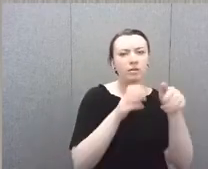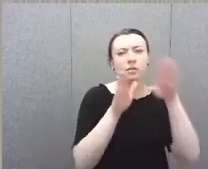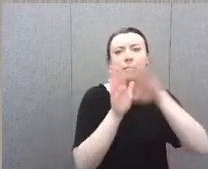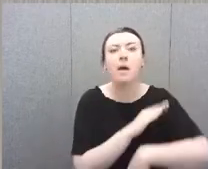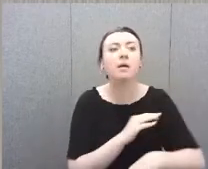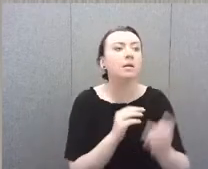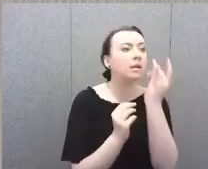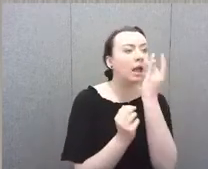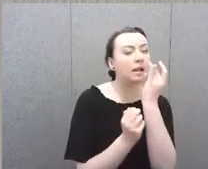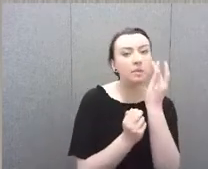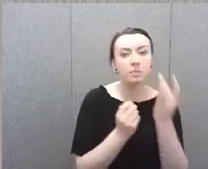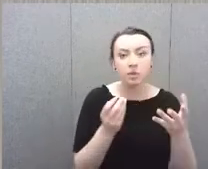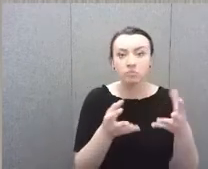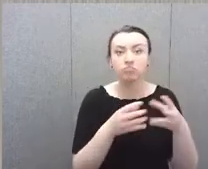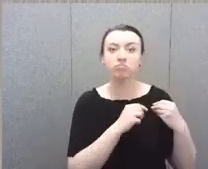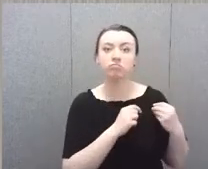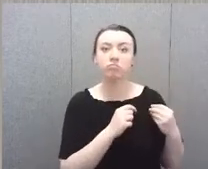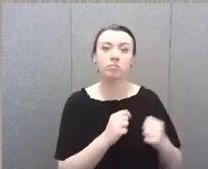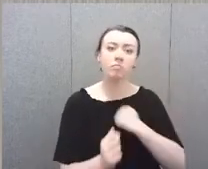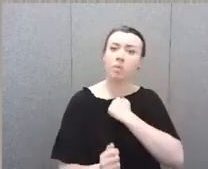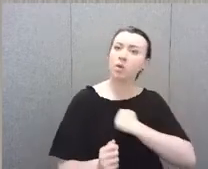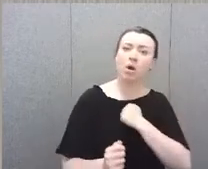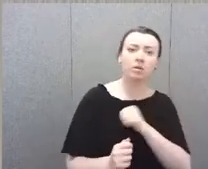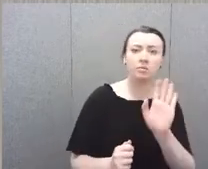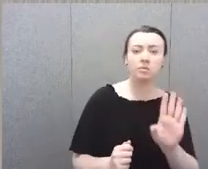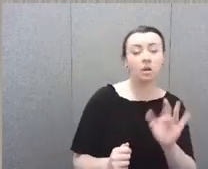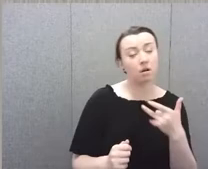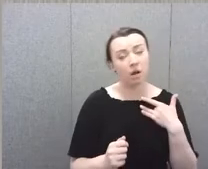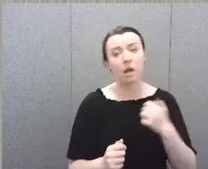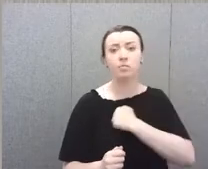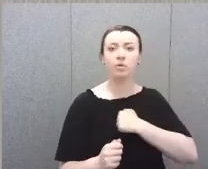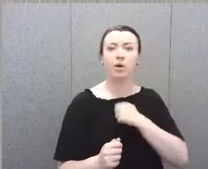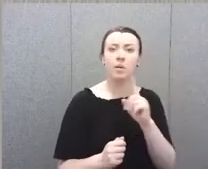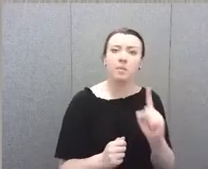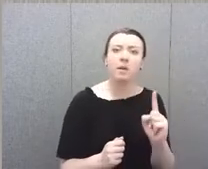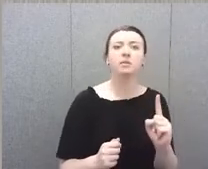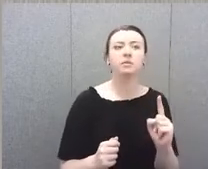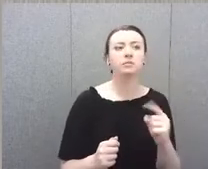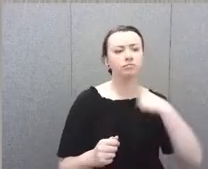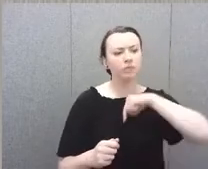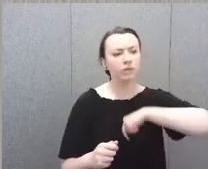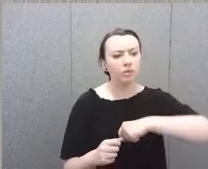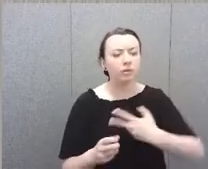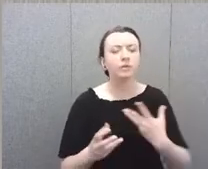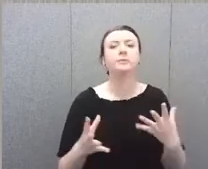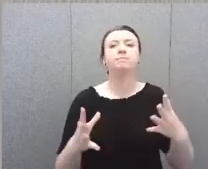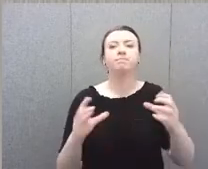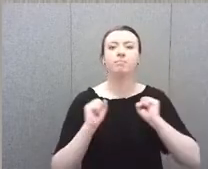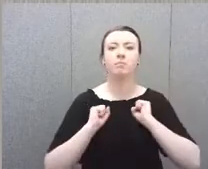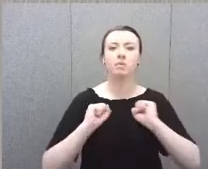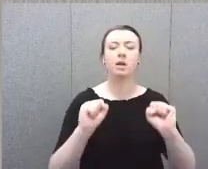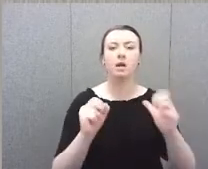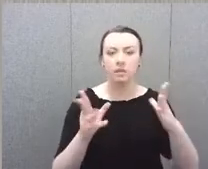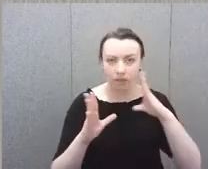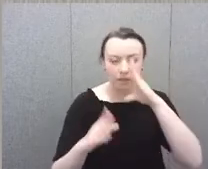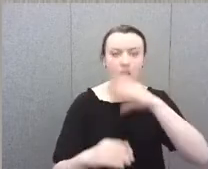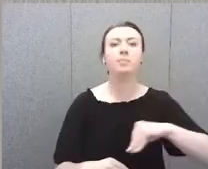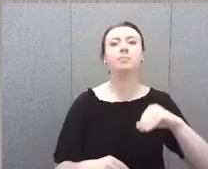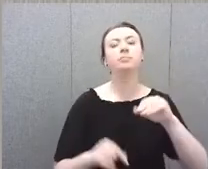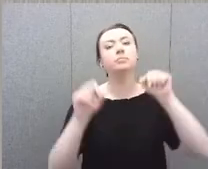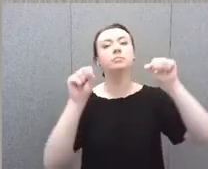улицы без оружия, с цветами, с песнями, хотя, может быть, они и боялись, но они